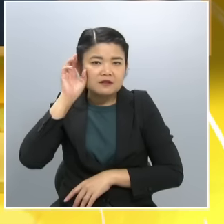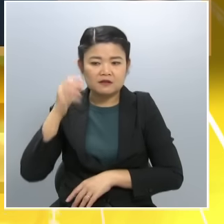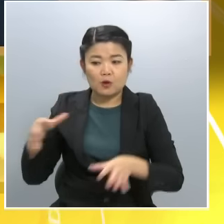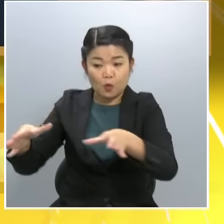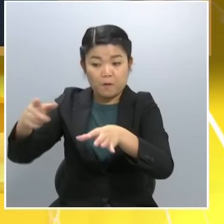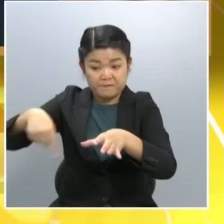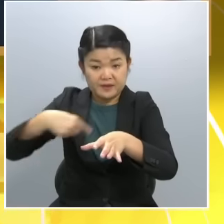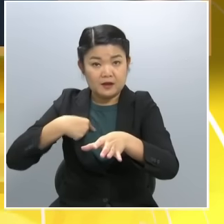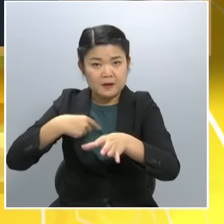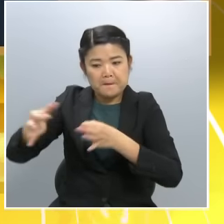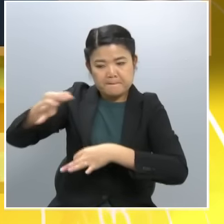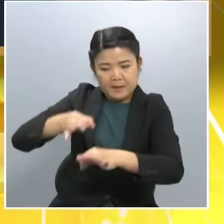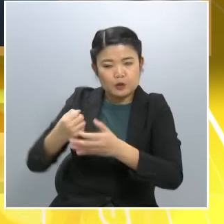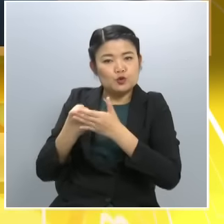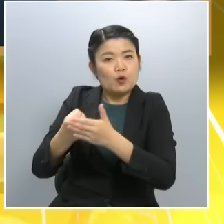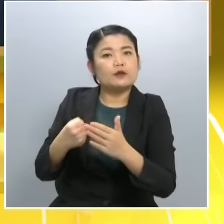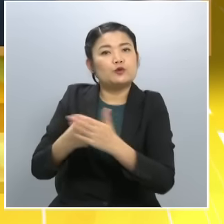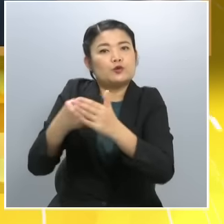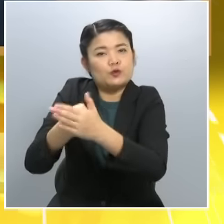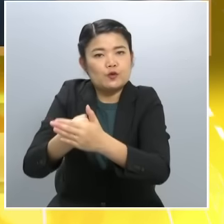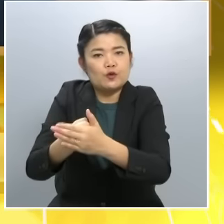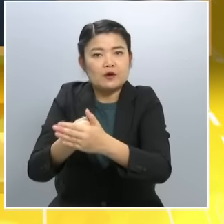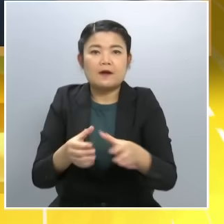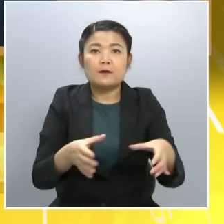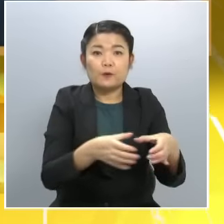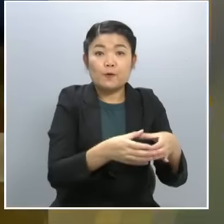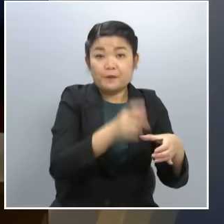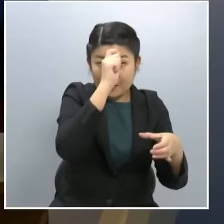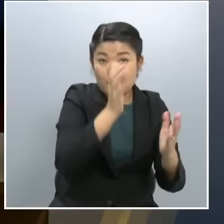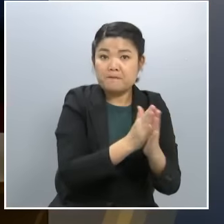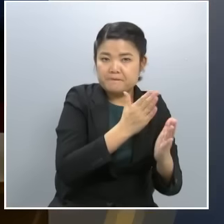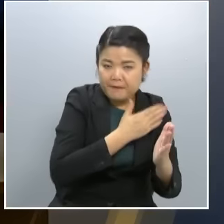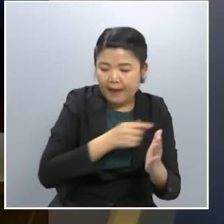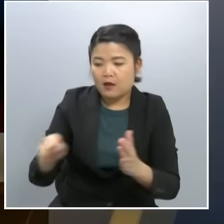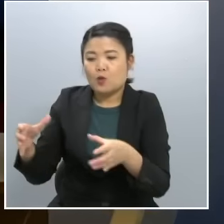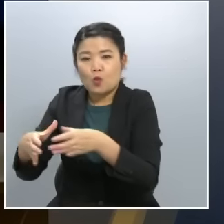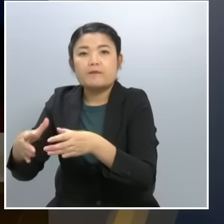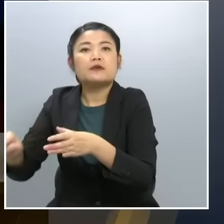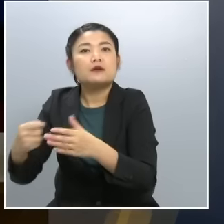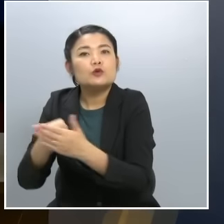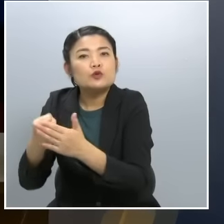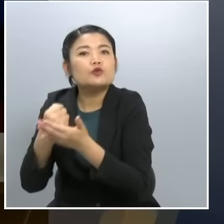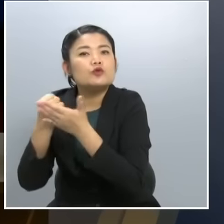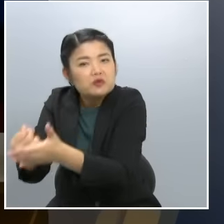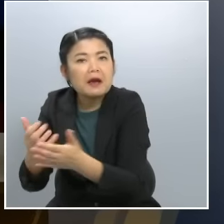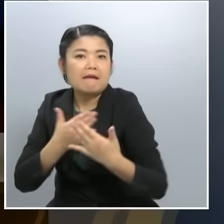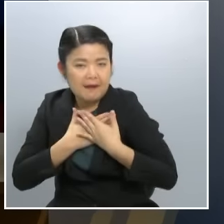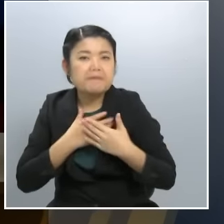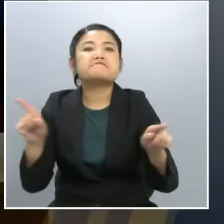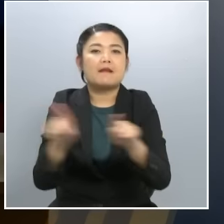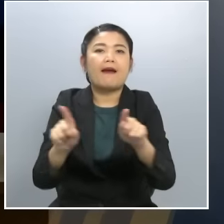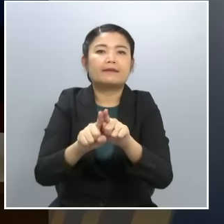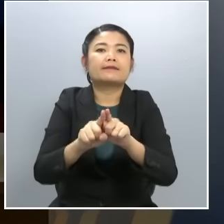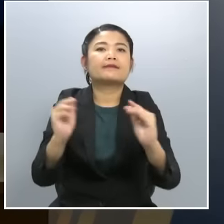มากมายซึ่งเขาก็รักผมไม่แพ้ลูกศิษย์ลูกหาพระอาจารย์นะครับนี่ละฮะท่านผู้ชมนอกเหนือจาก